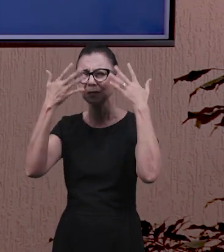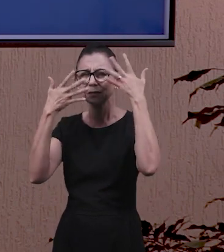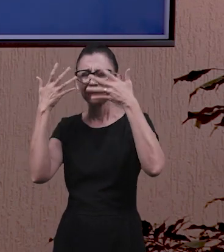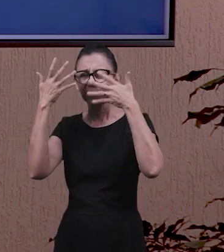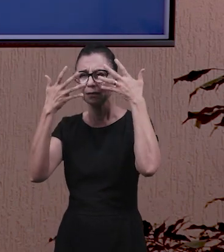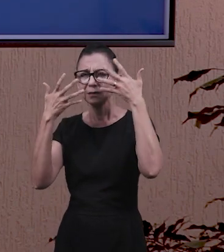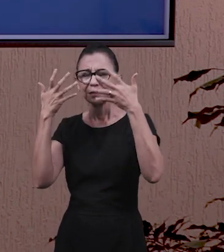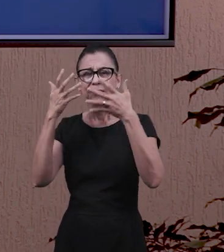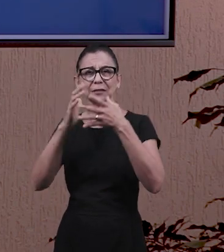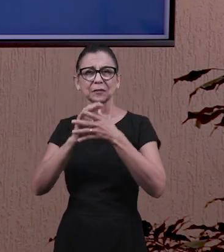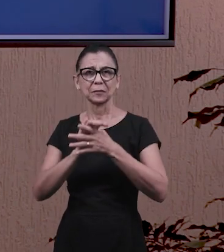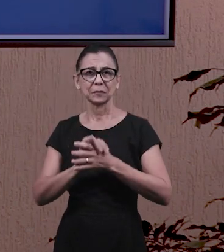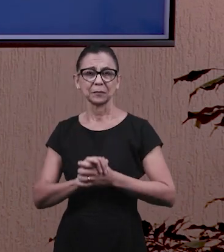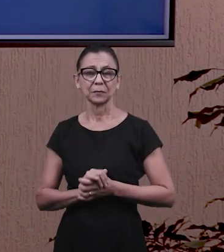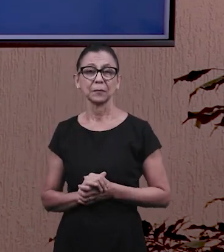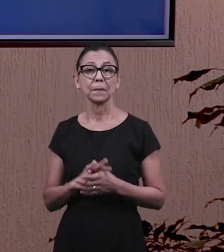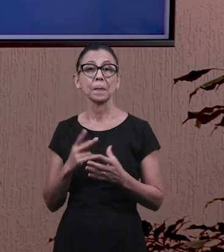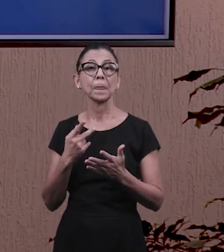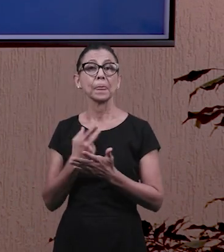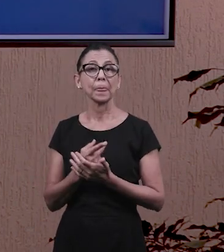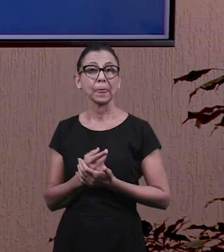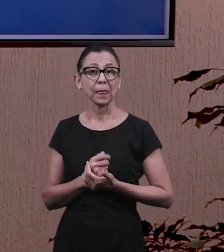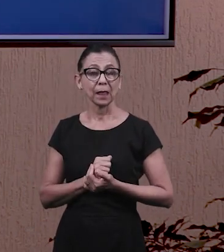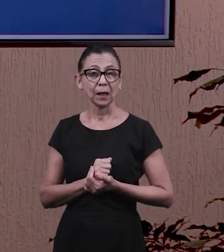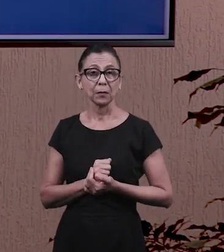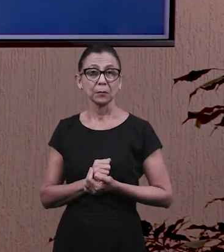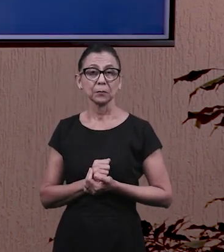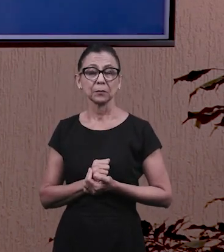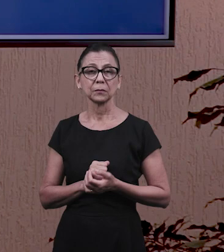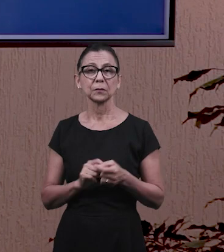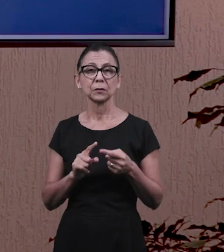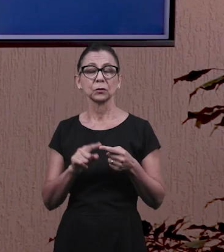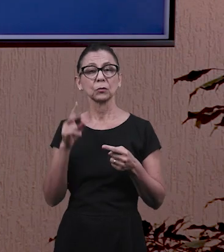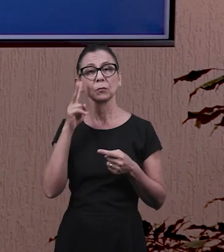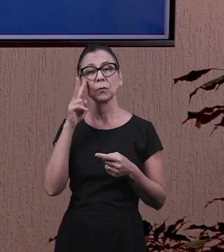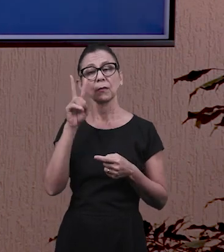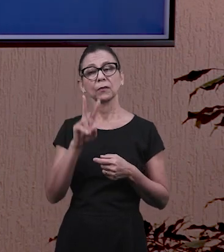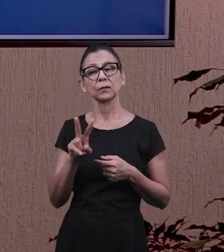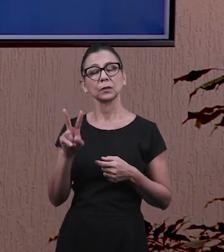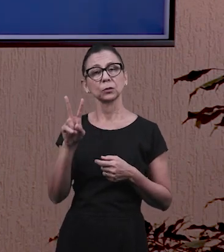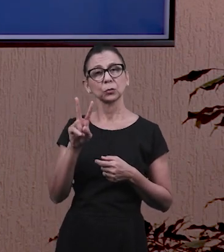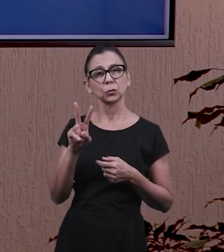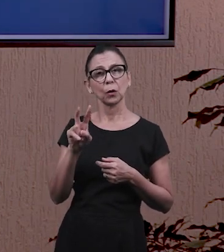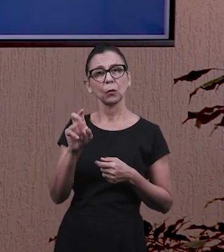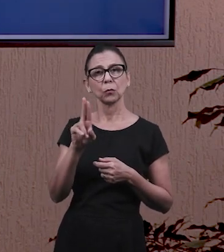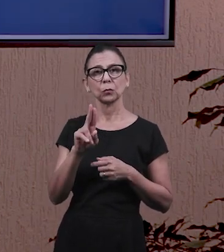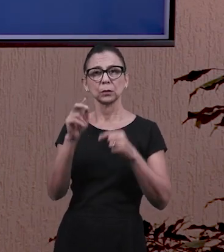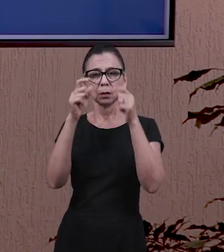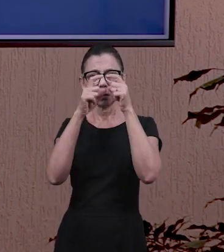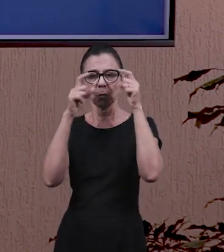problème de, de process. L'acuité,